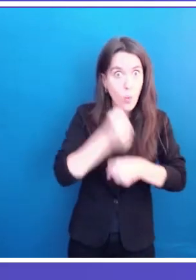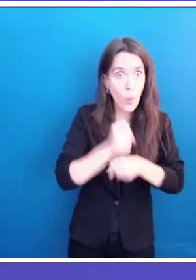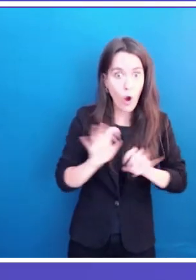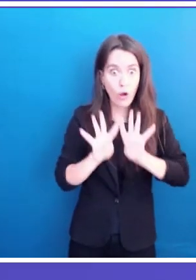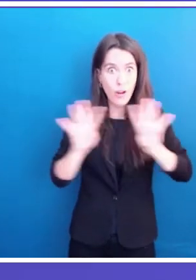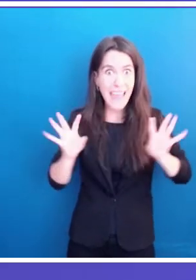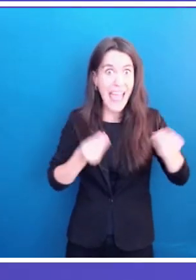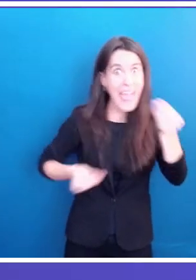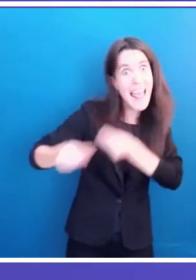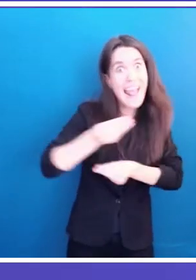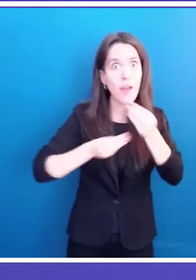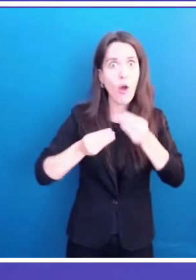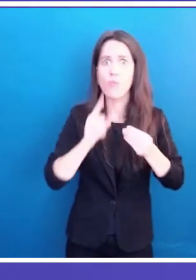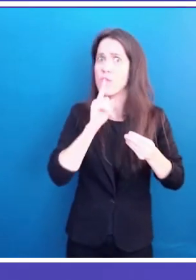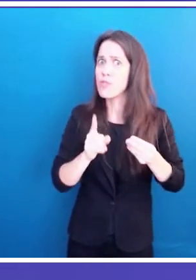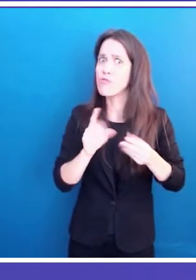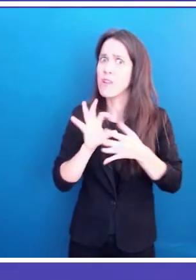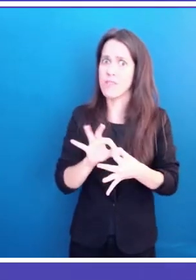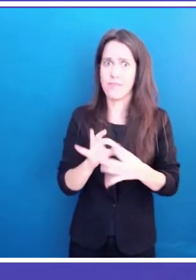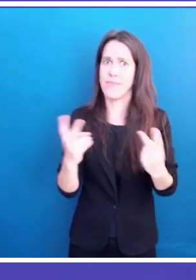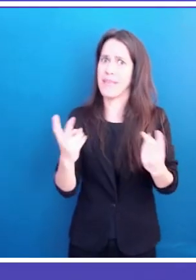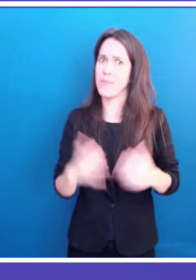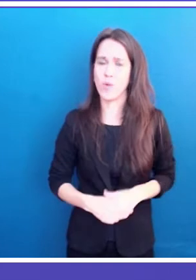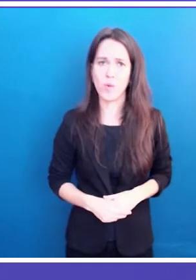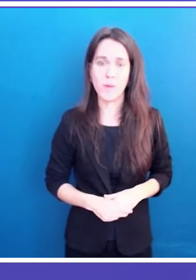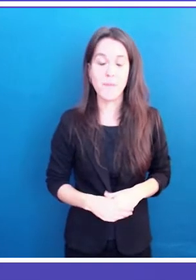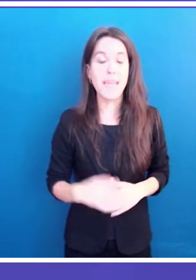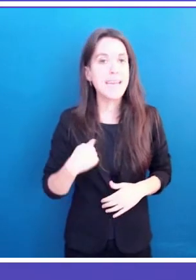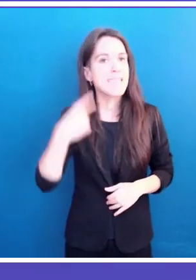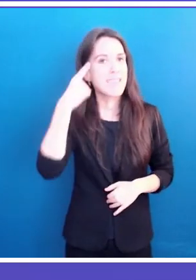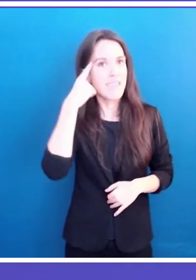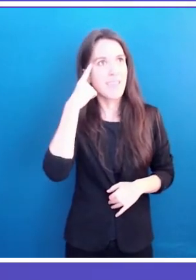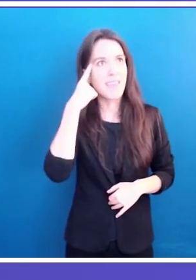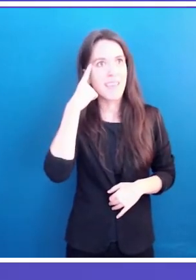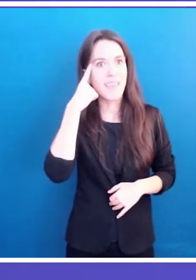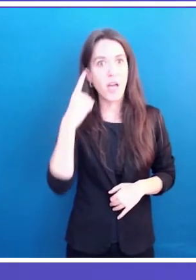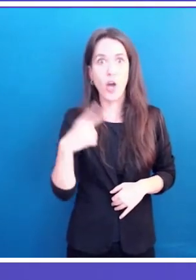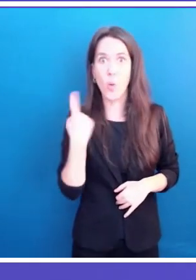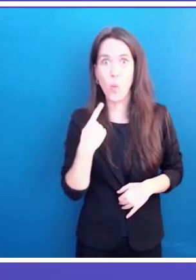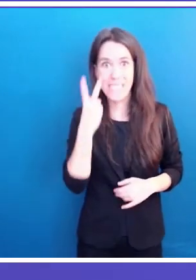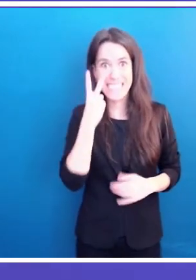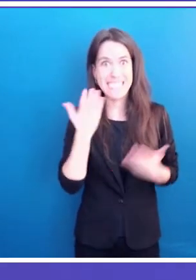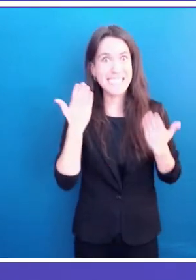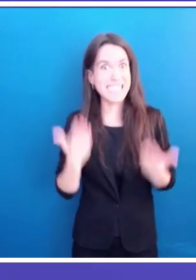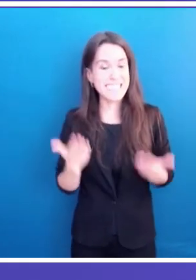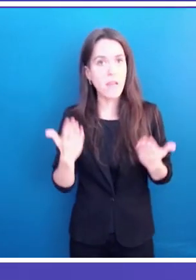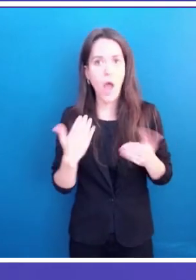كل حين. إنها فرصة إذن لكي نفكر بطريقة أخرى،